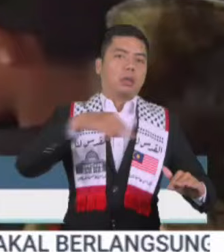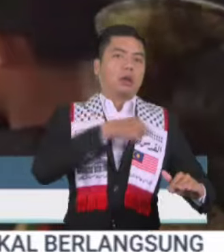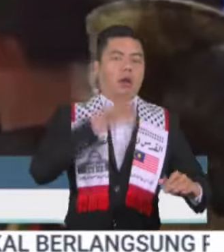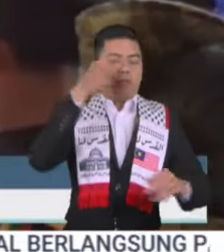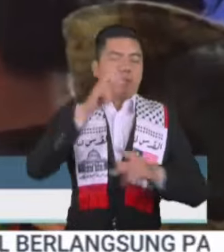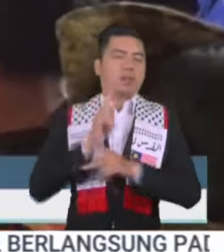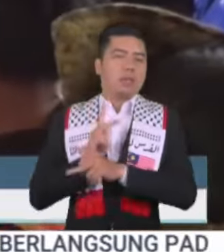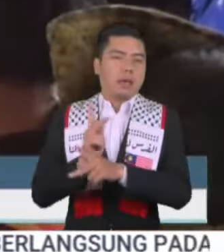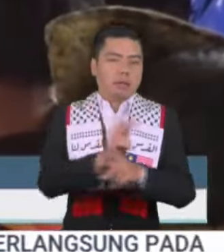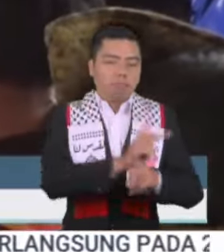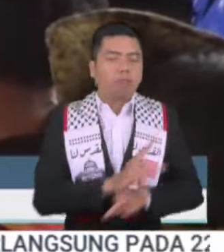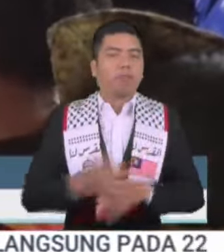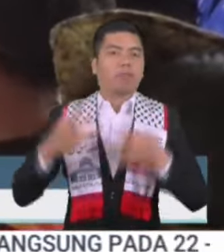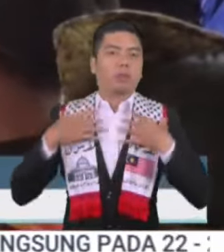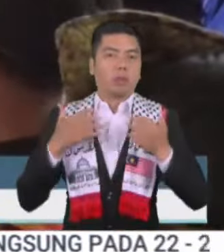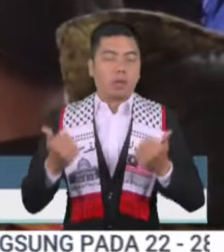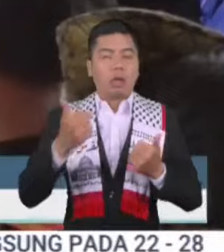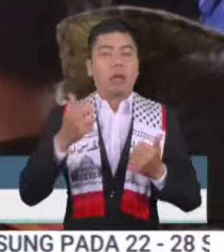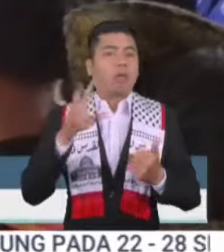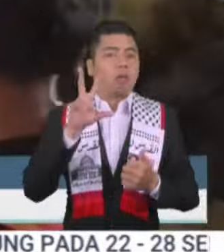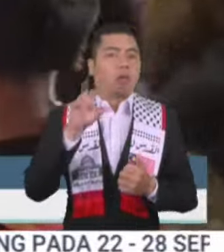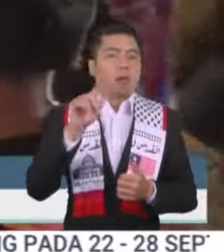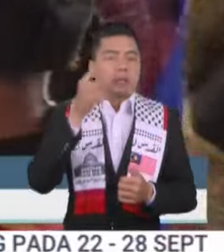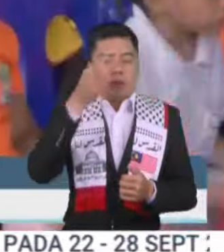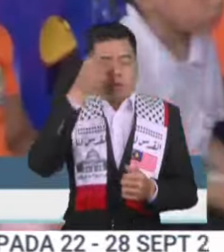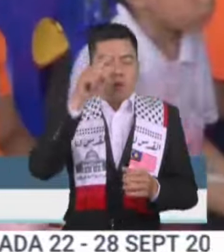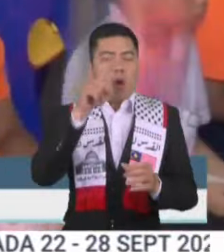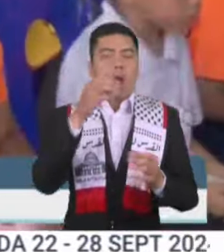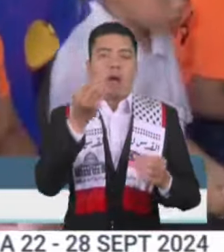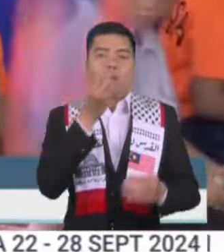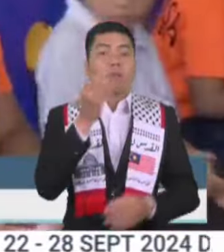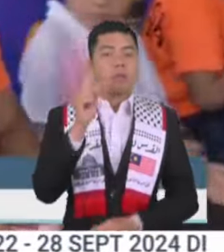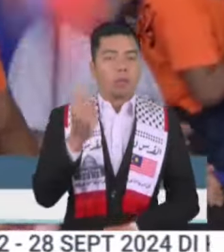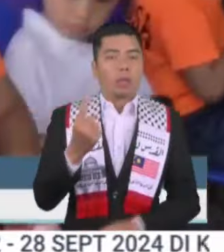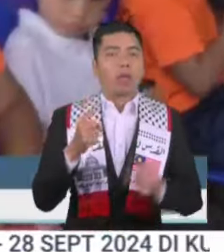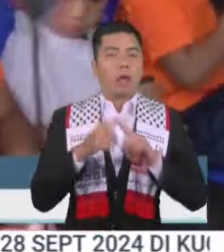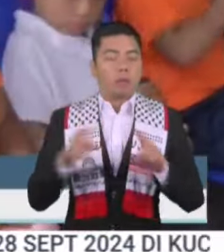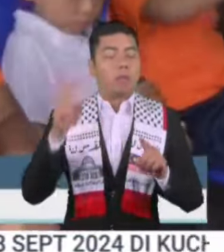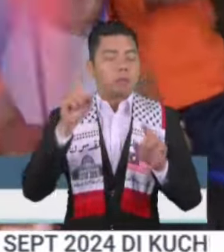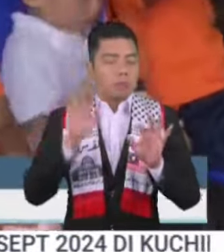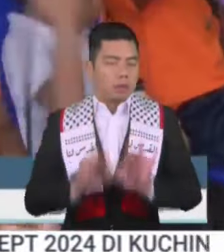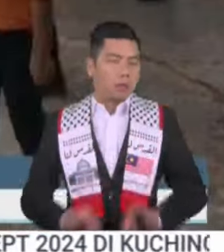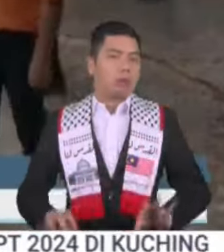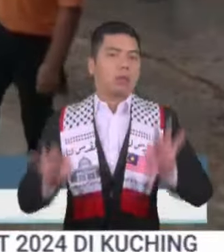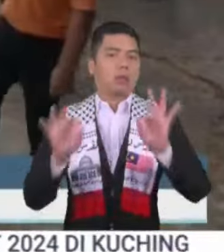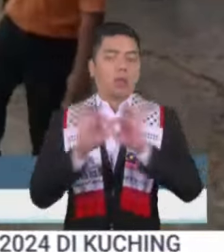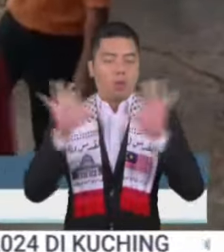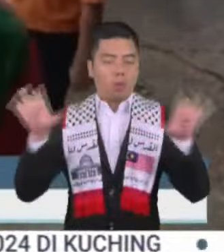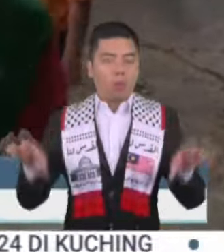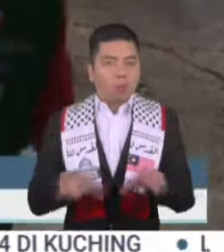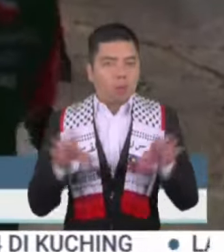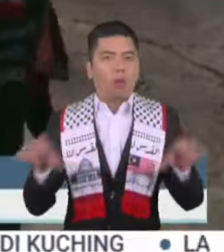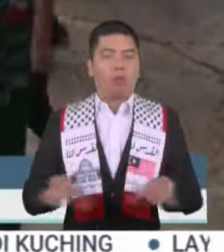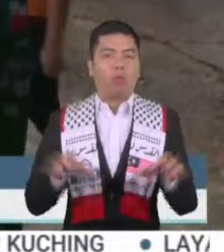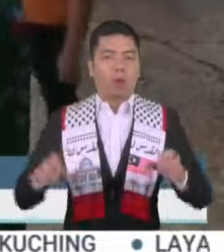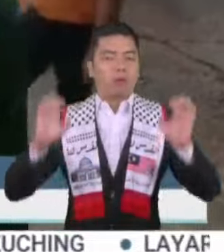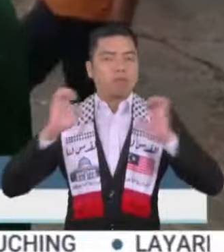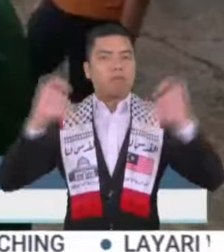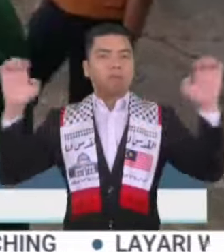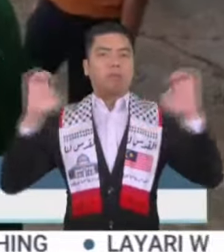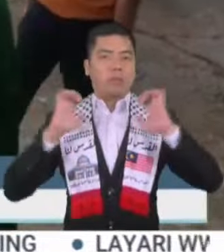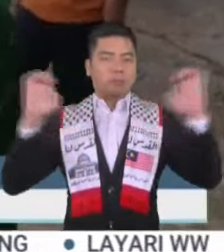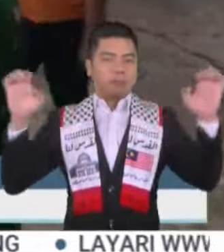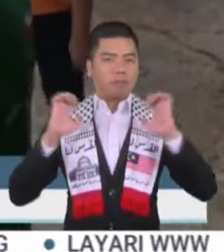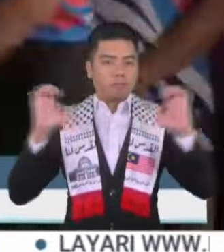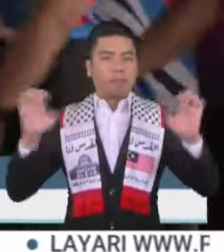menjaga ee kesehatan itu bukan saja pemakanan tapi e Perlunya kita ada melakukan Sanam rubik dan